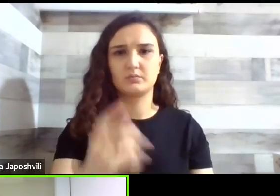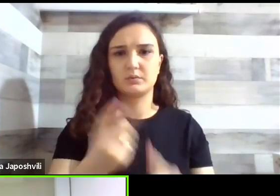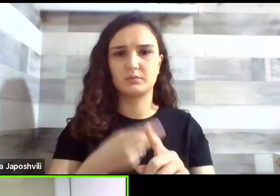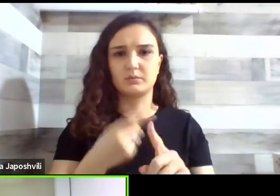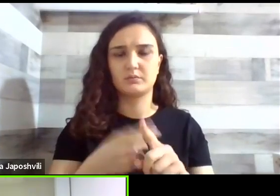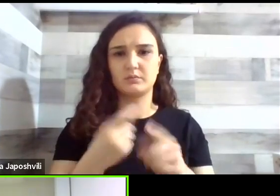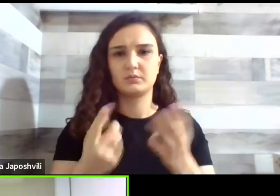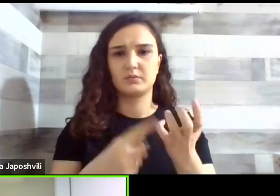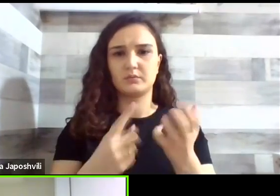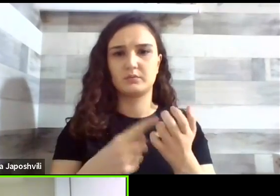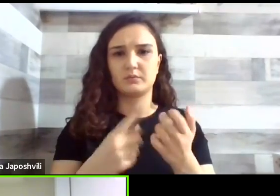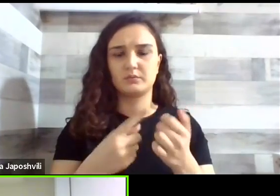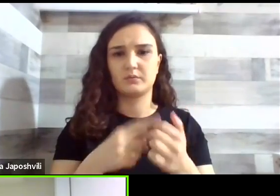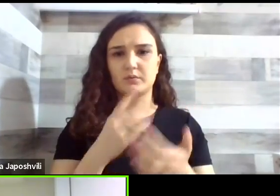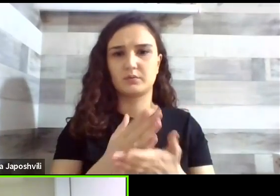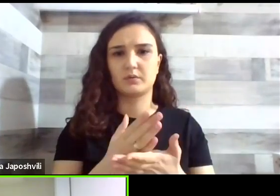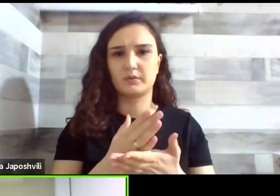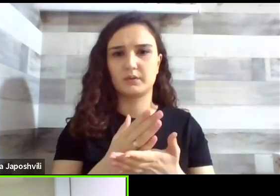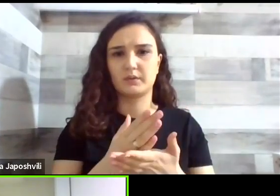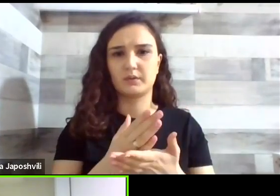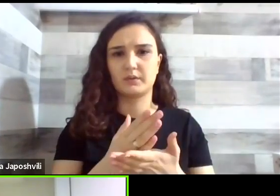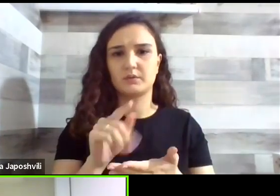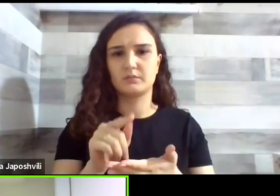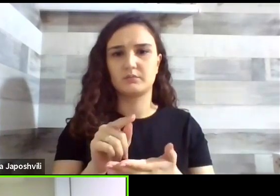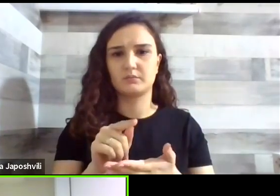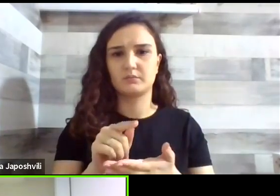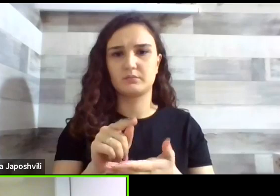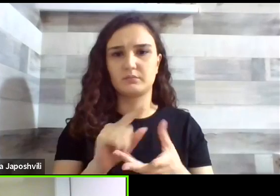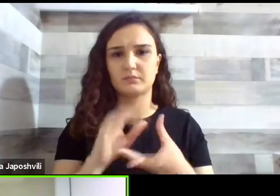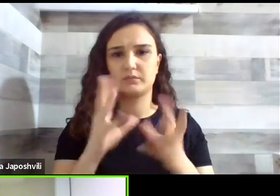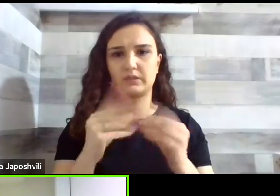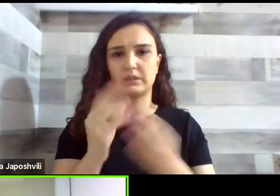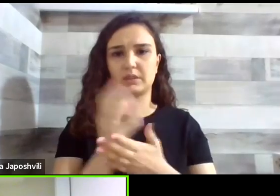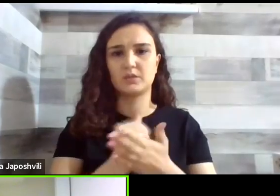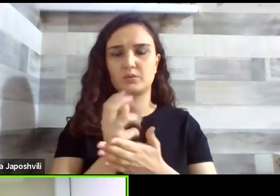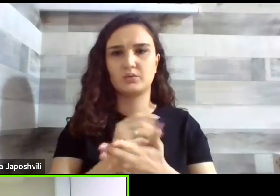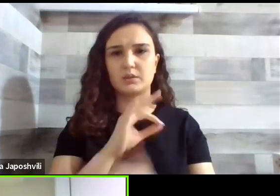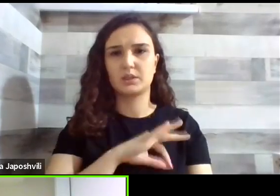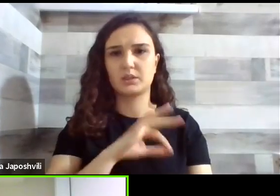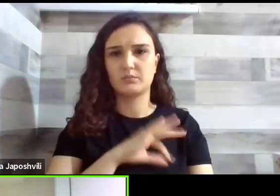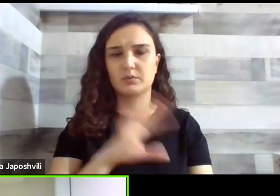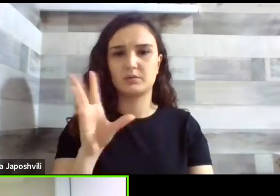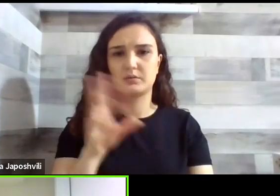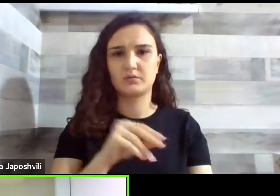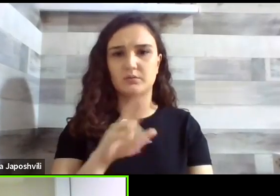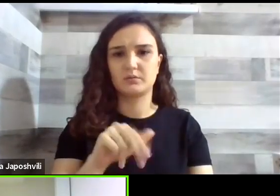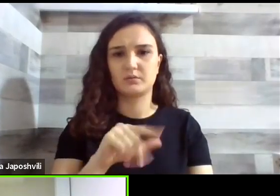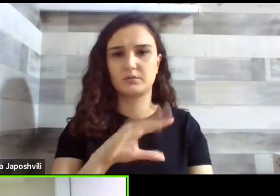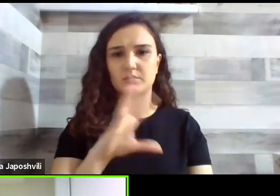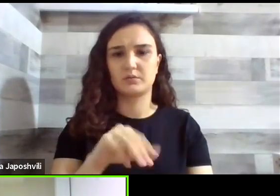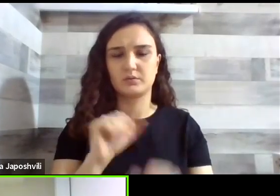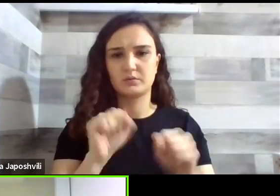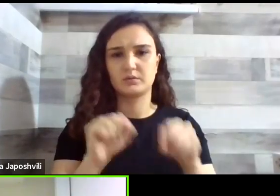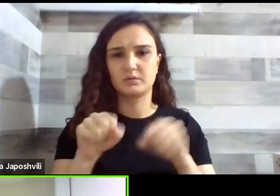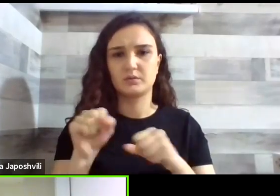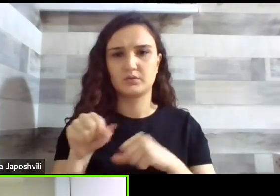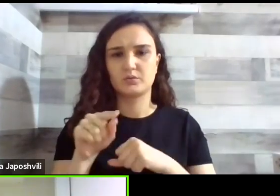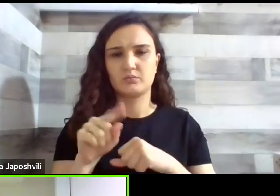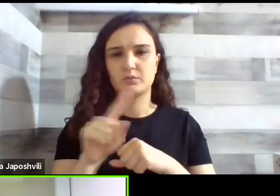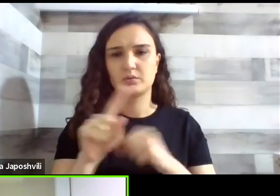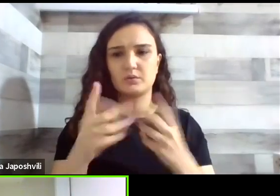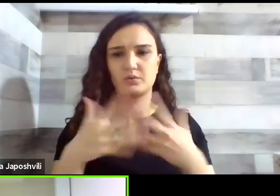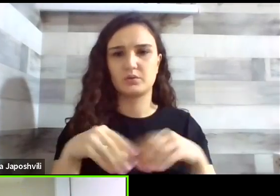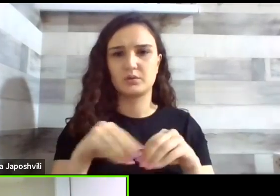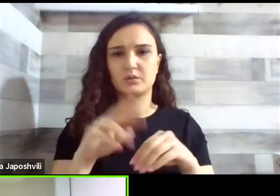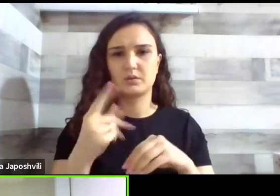დათვა, თუ თვლაზე ვარ ორიენტირებული და ანუ ყველა რესურსის გამოყენება და ყველა შესაძლებლობის რაც ოჯახში და